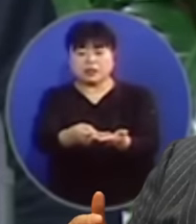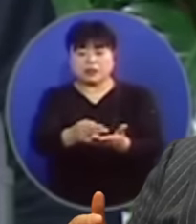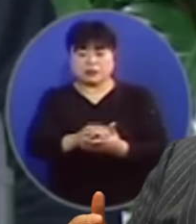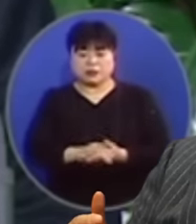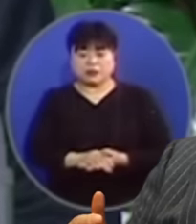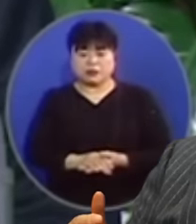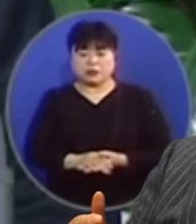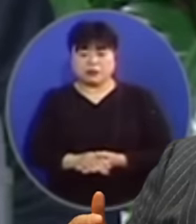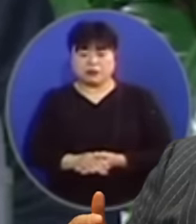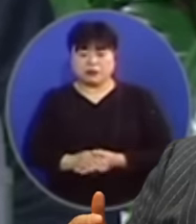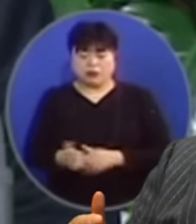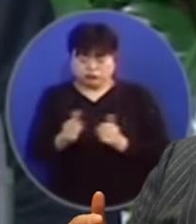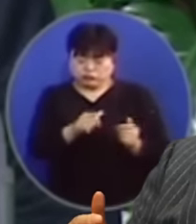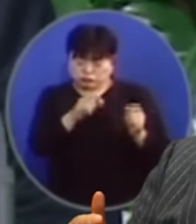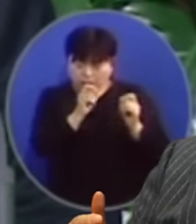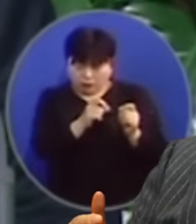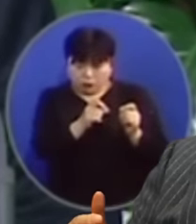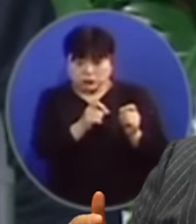혼수 상태에 있어요.